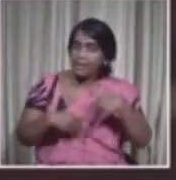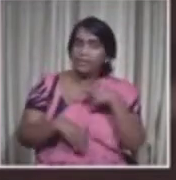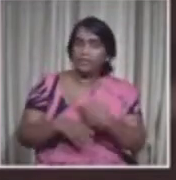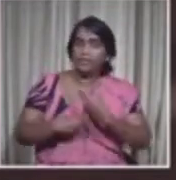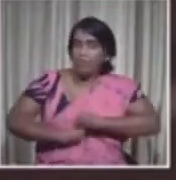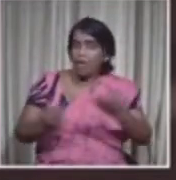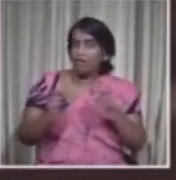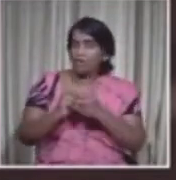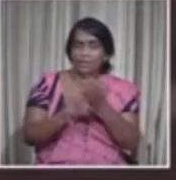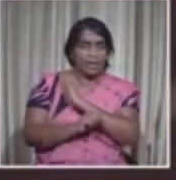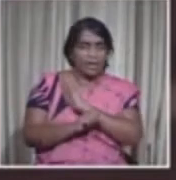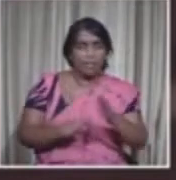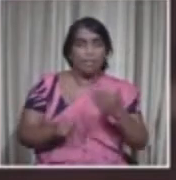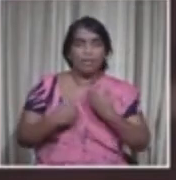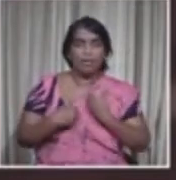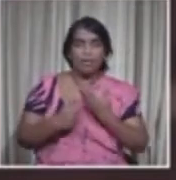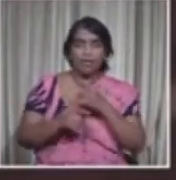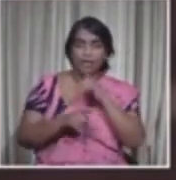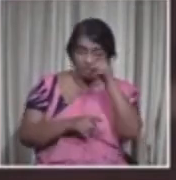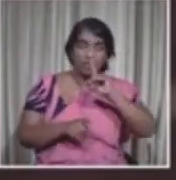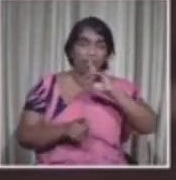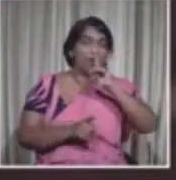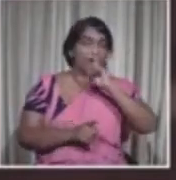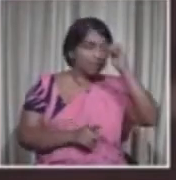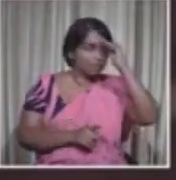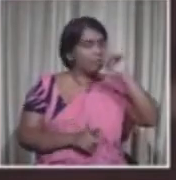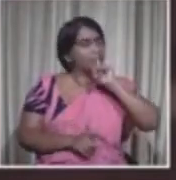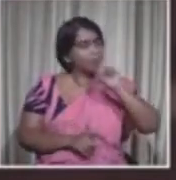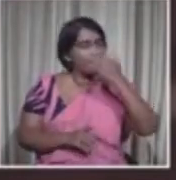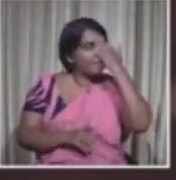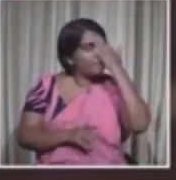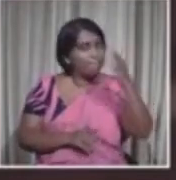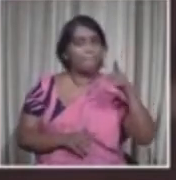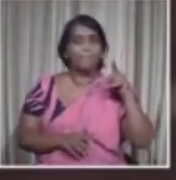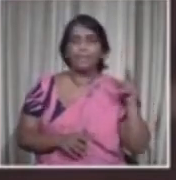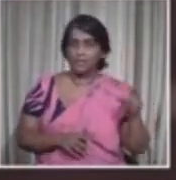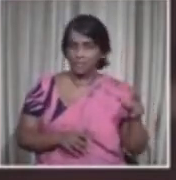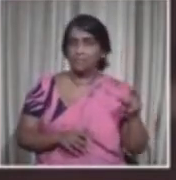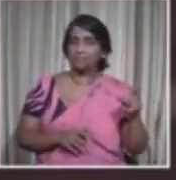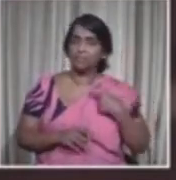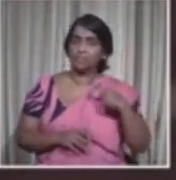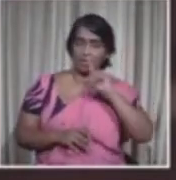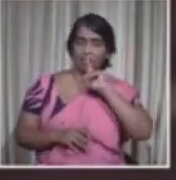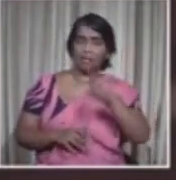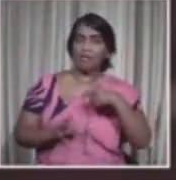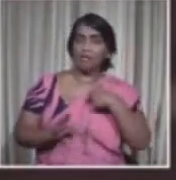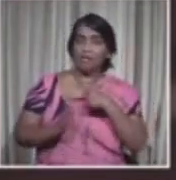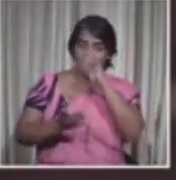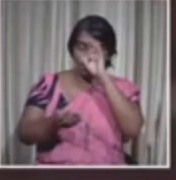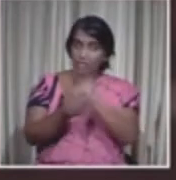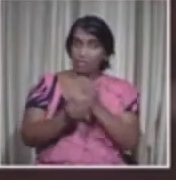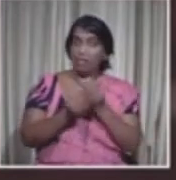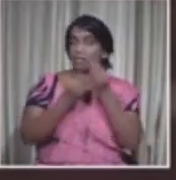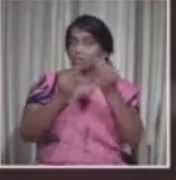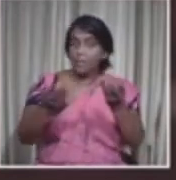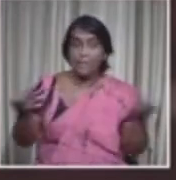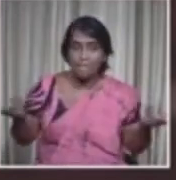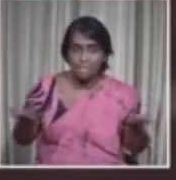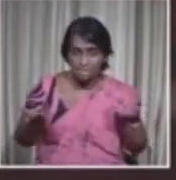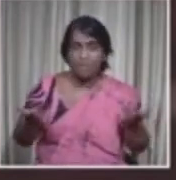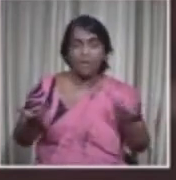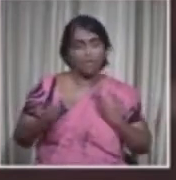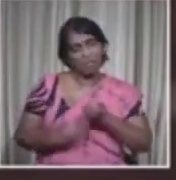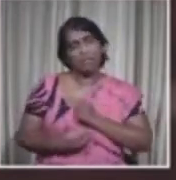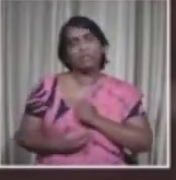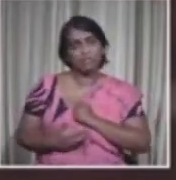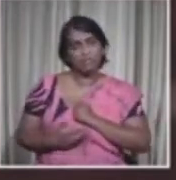විනාශය කරන්න එපා අපි බොහොමහරි ඔබතුමාගේ ඉල්ලීමක් කරනවා කරුණා කරලා ඔබතුමා කියන්න මේ ආරක්ෂාව දෙන්න විදියක් නැත්තම් අපි